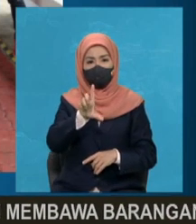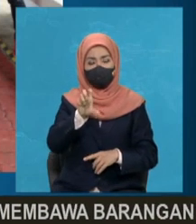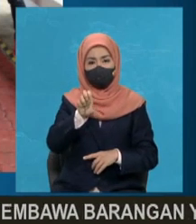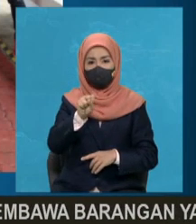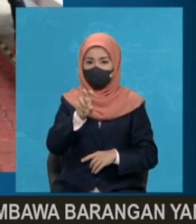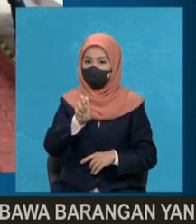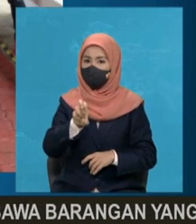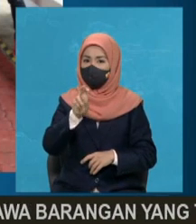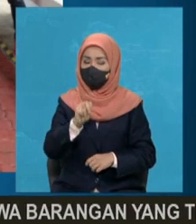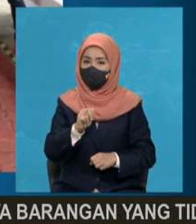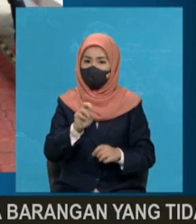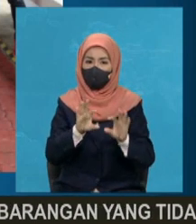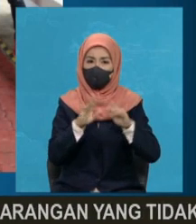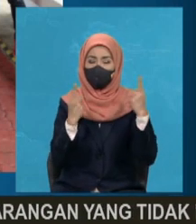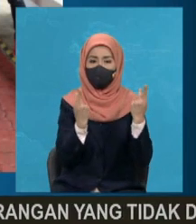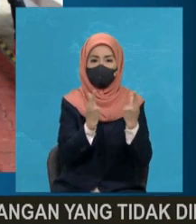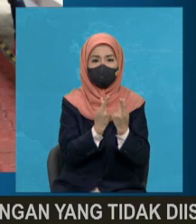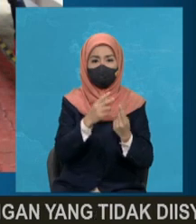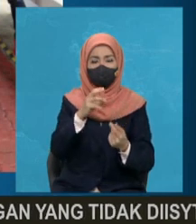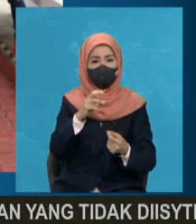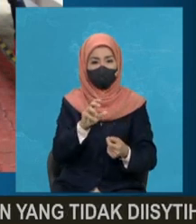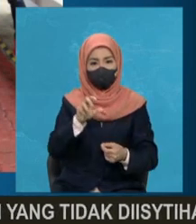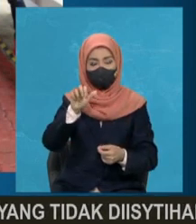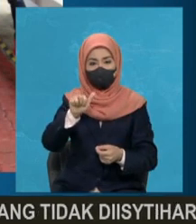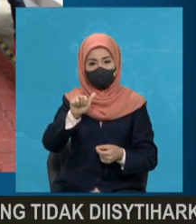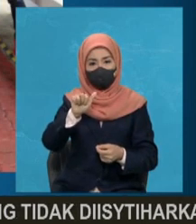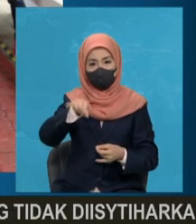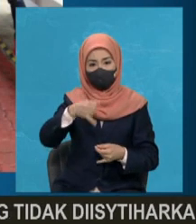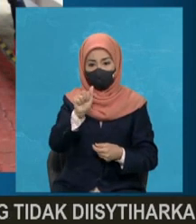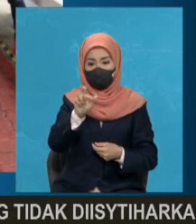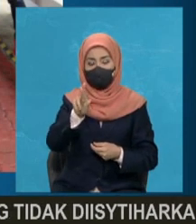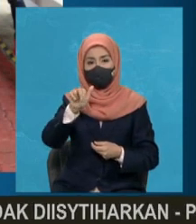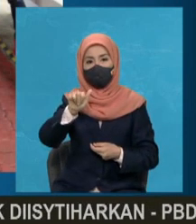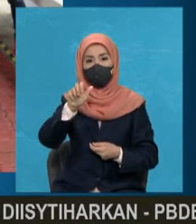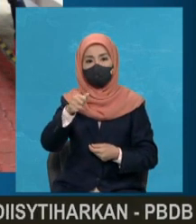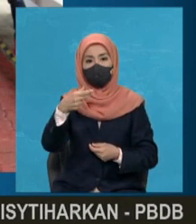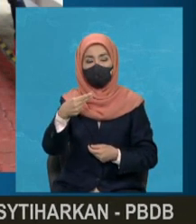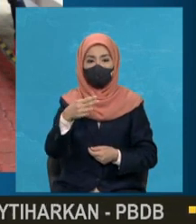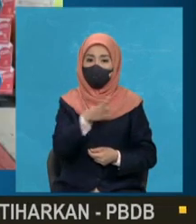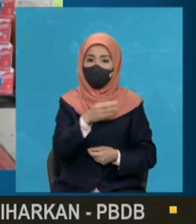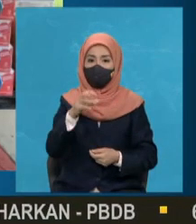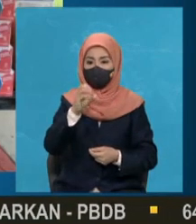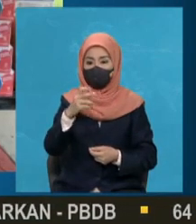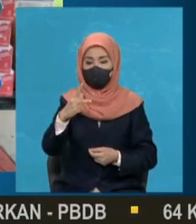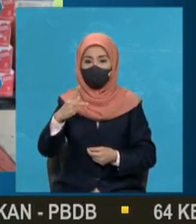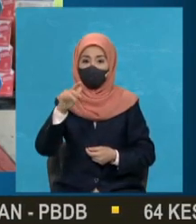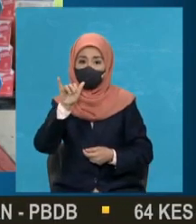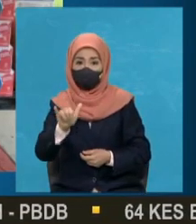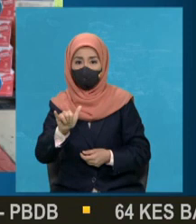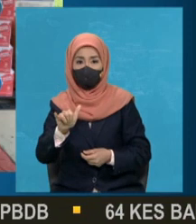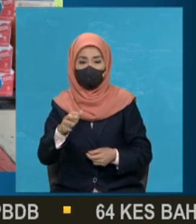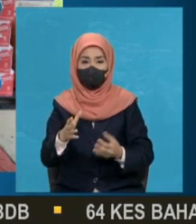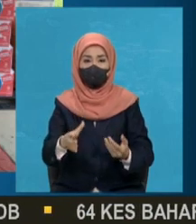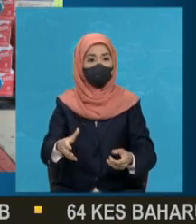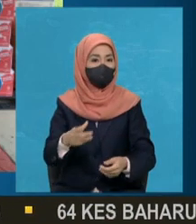kumpulan amal jariyah oke cowrie j xilem add-on iPod cendrung perfect sumbangan diterima Kementerian